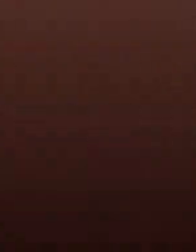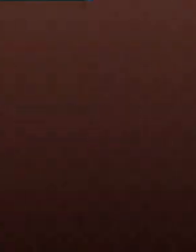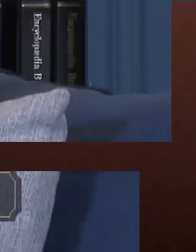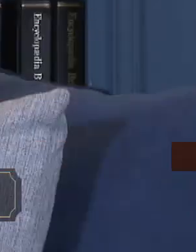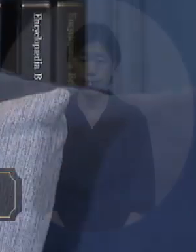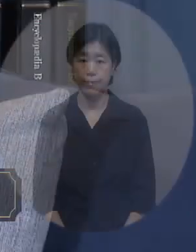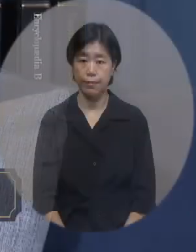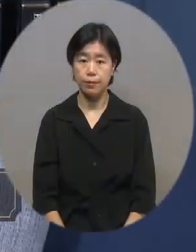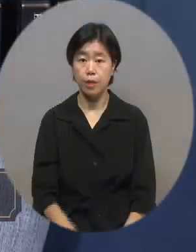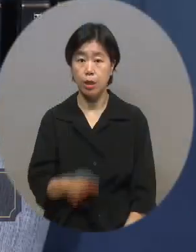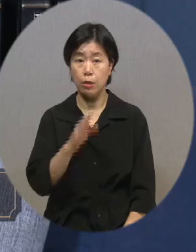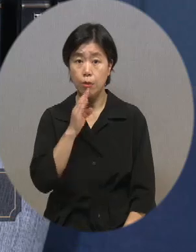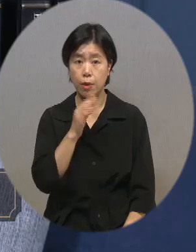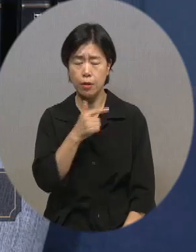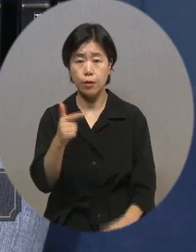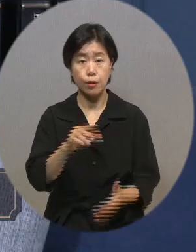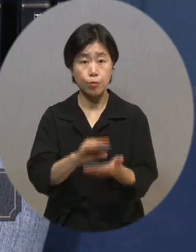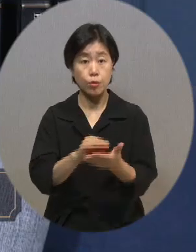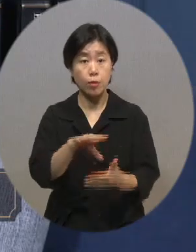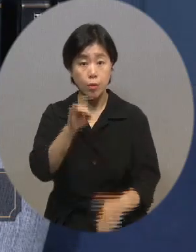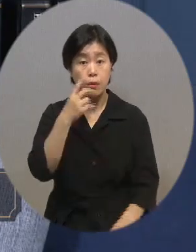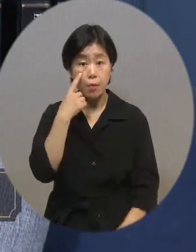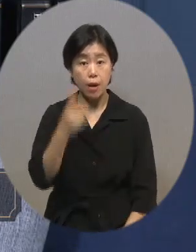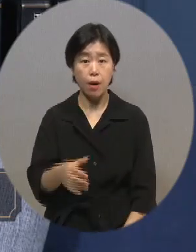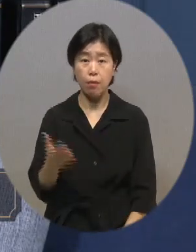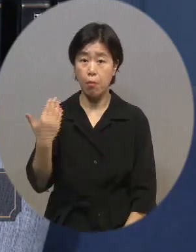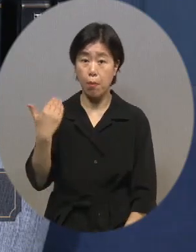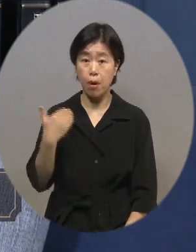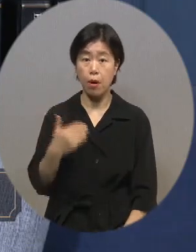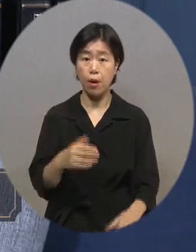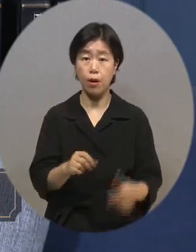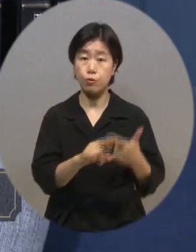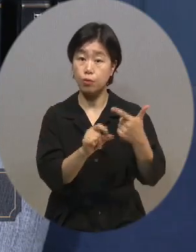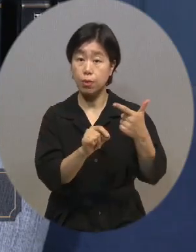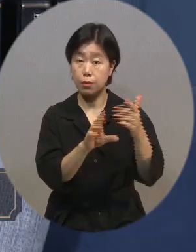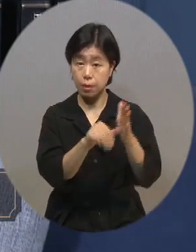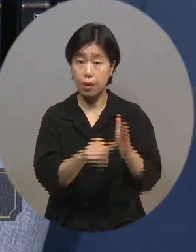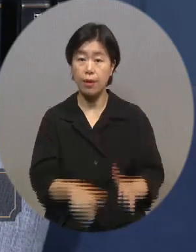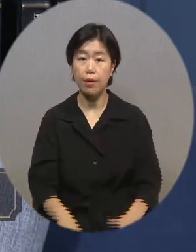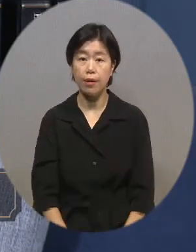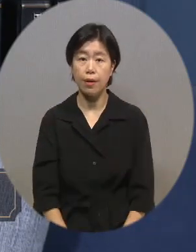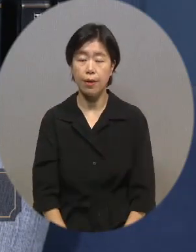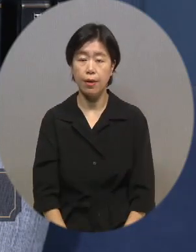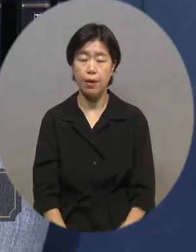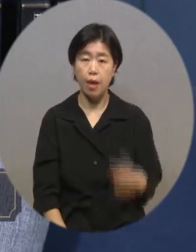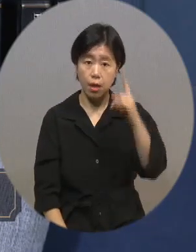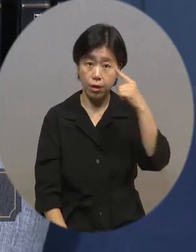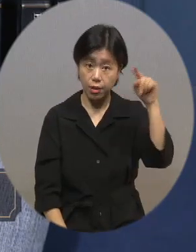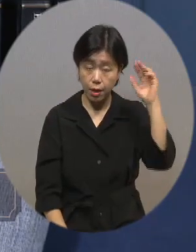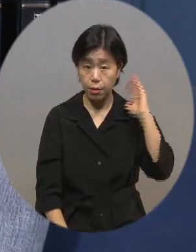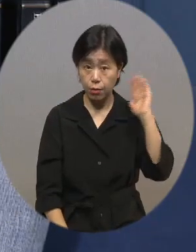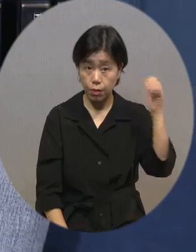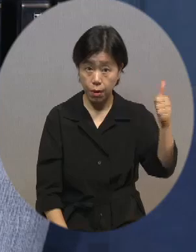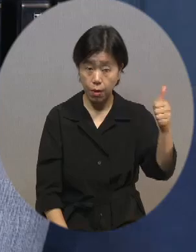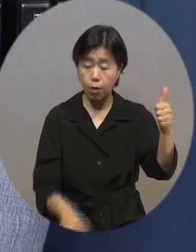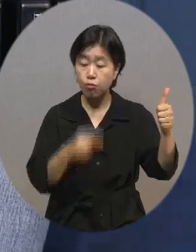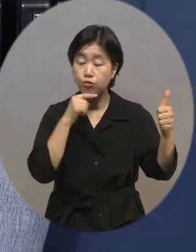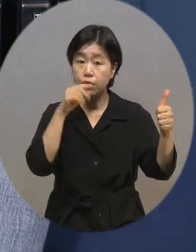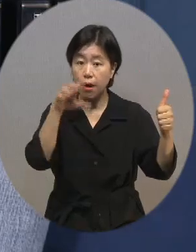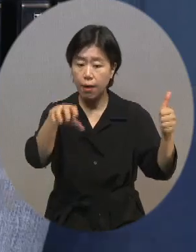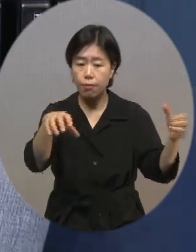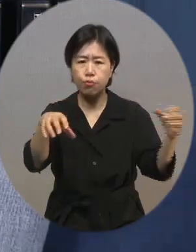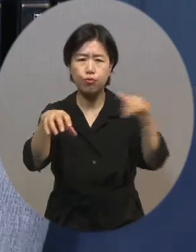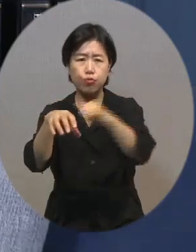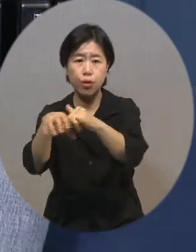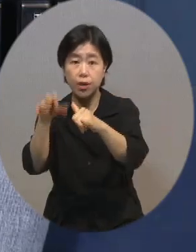일단 굵직한 것부터 좀 짚어보겠습니다. 지난 19일이었어요. 푸틴 러시아 대통령이 24년 만에 북한을 방문했습니다. 그때 저희가